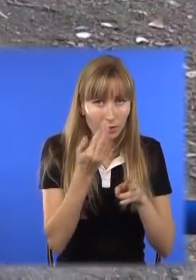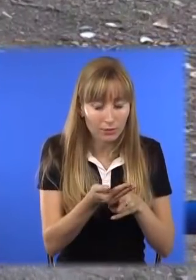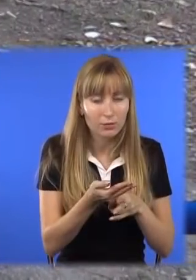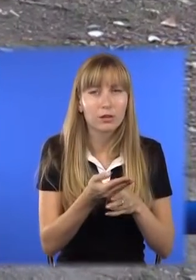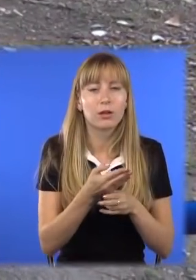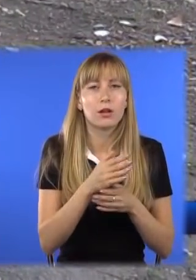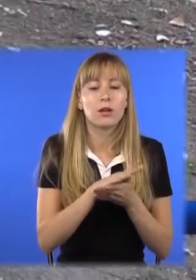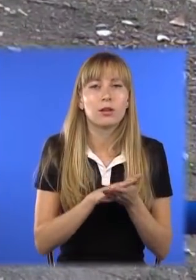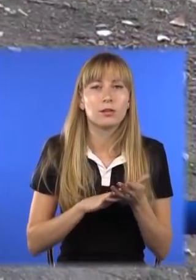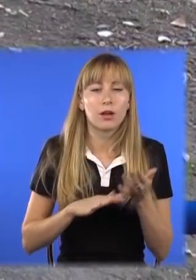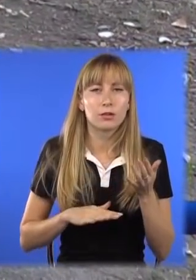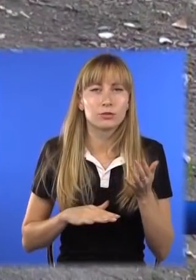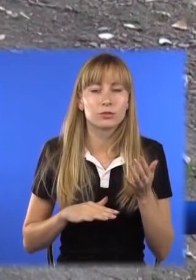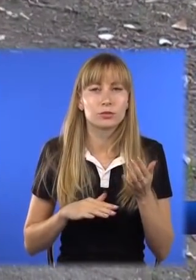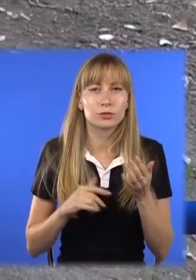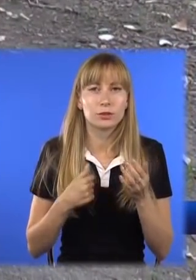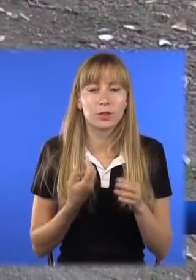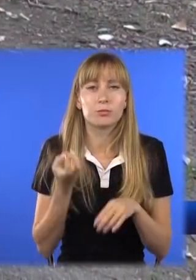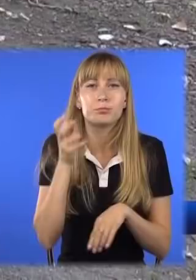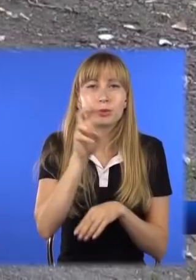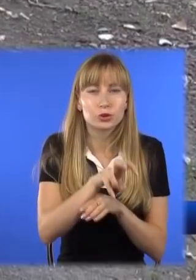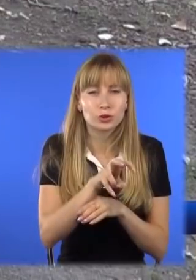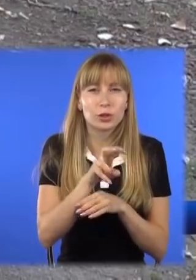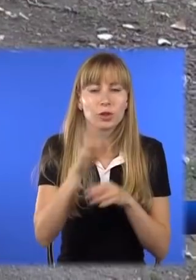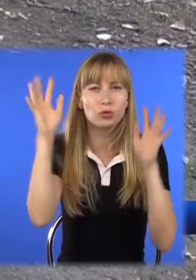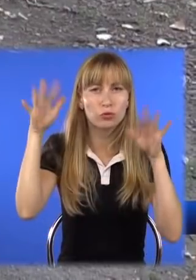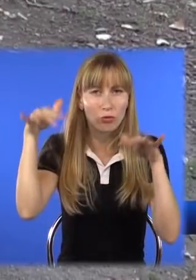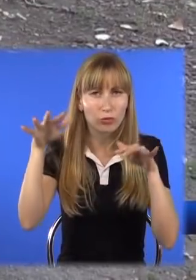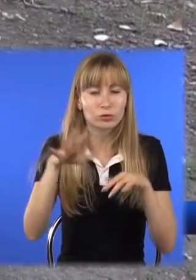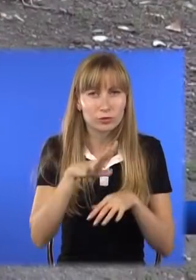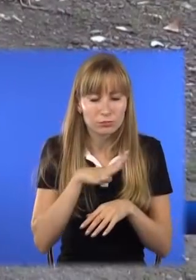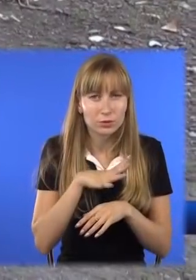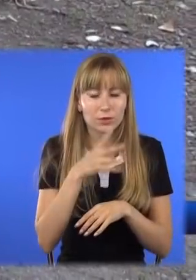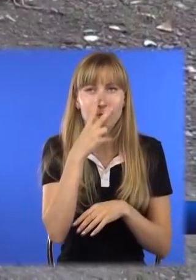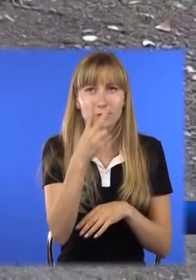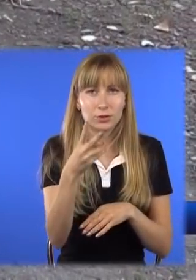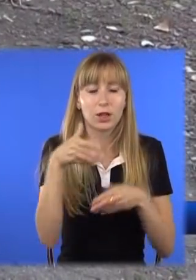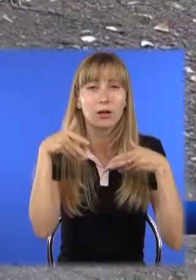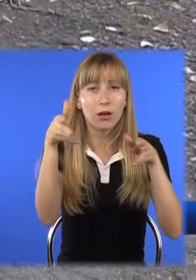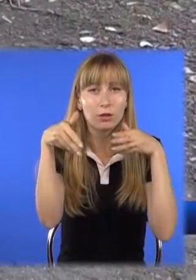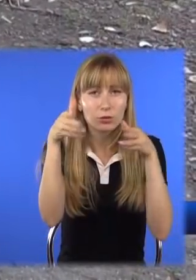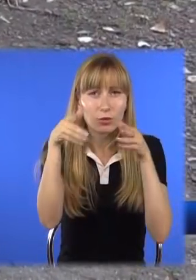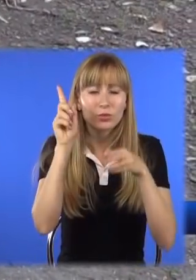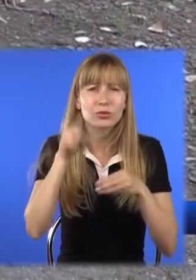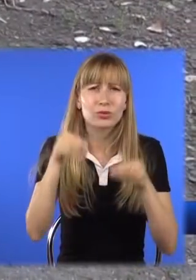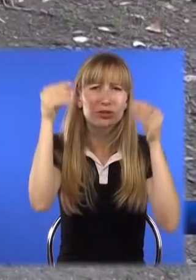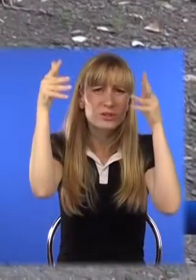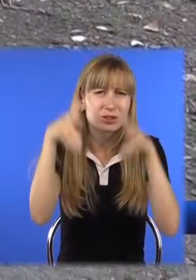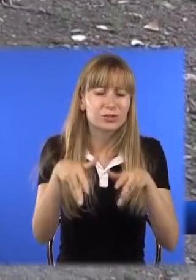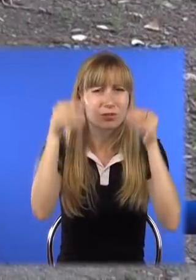я прийшла якось, як дощ сильний пішов, то і в коридорі, тече, все